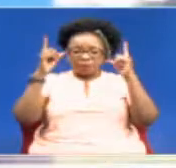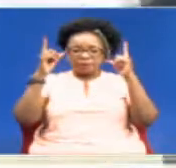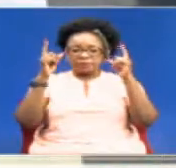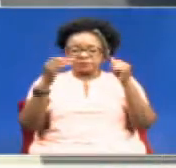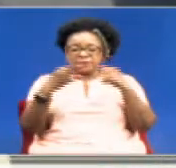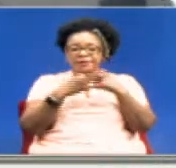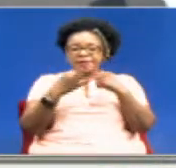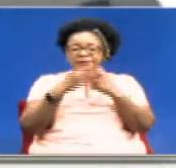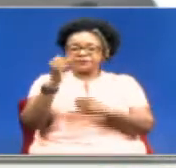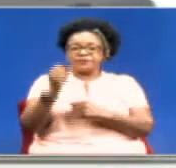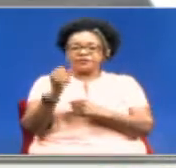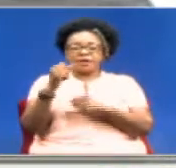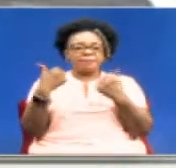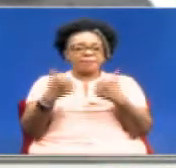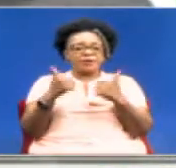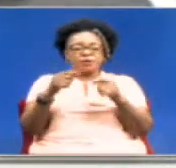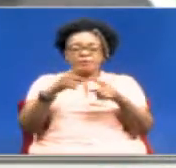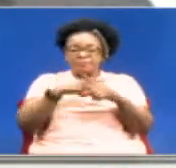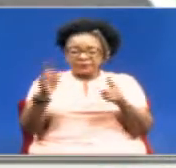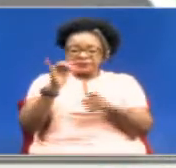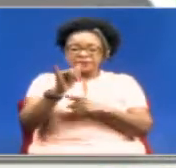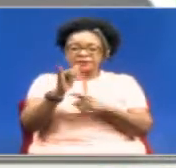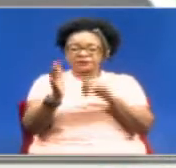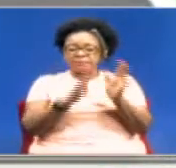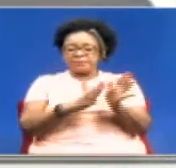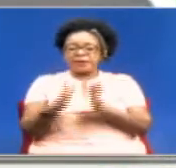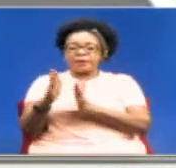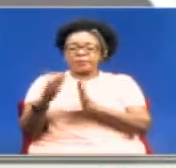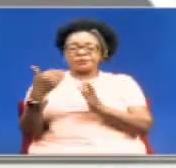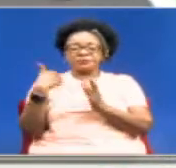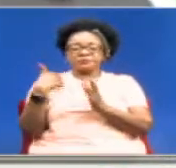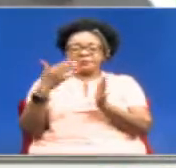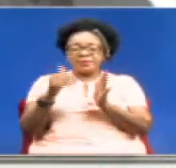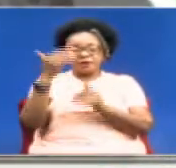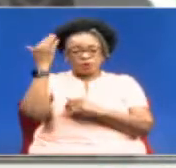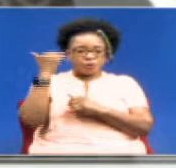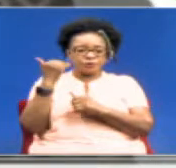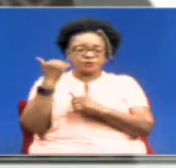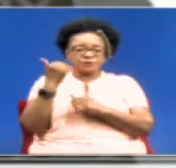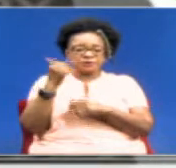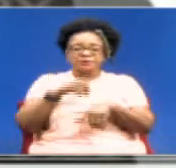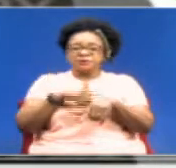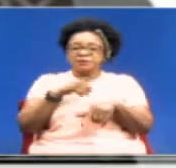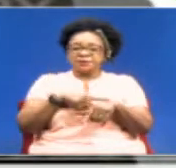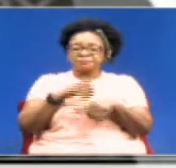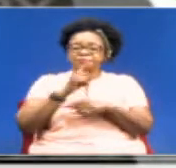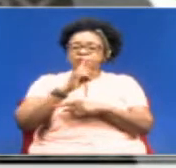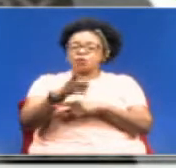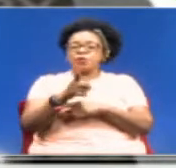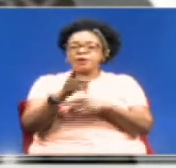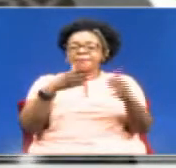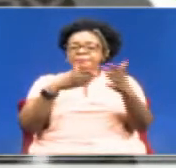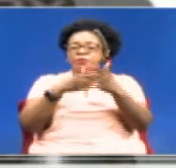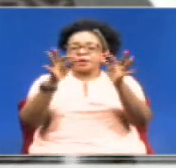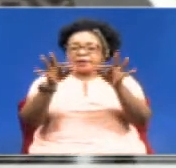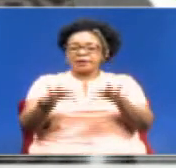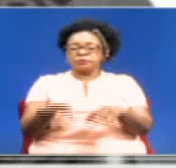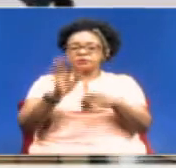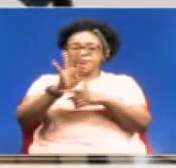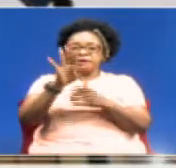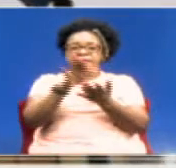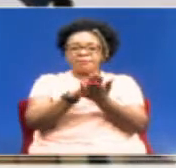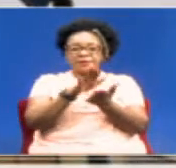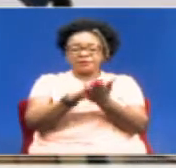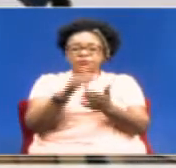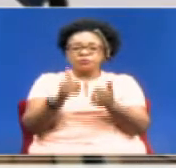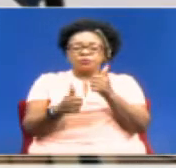Agosti 5, lakini hafla hiyo ilitatizwa na mahakama kuu baada ya amri ya kusimamisha akaunti yake ya benki